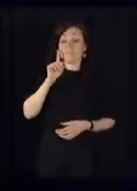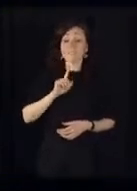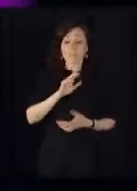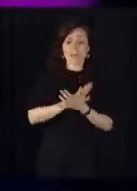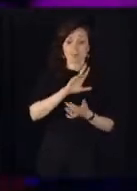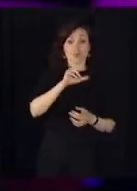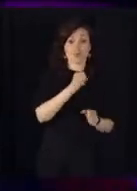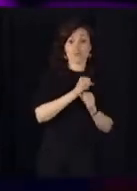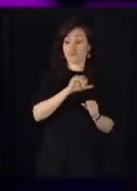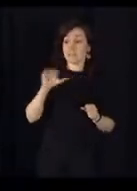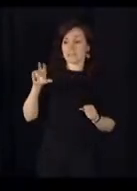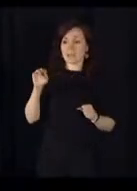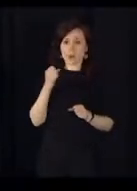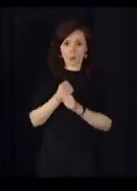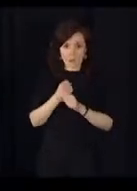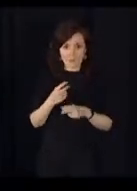ans, mènent une triple vie,